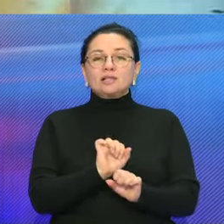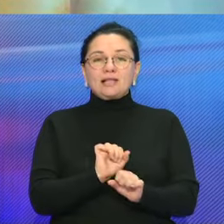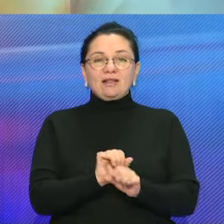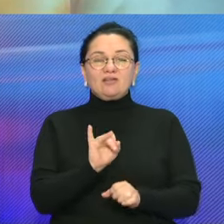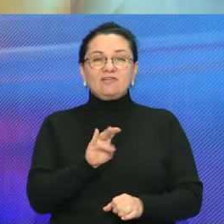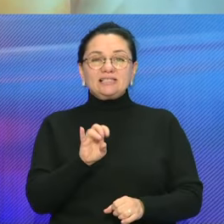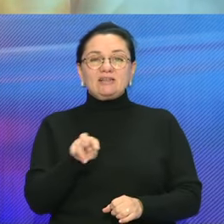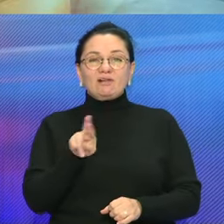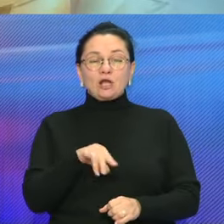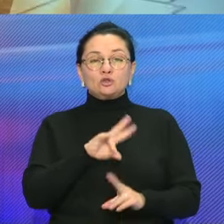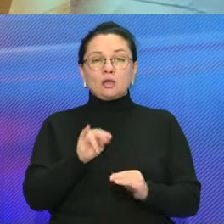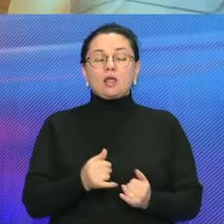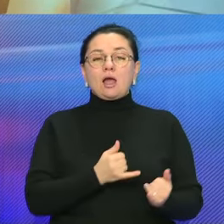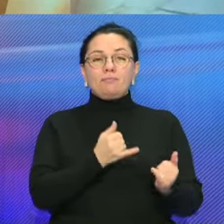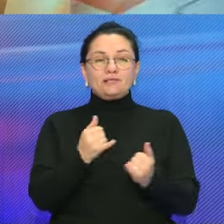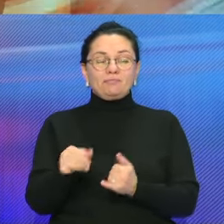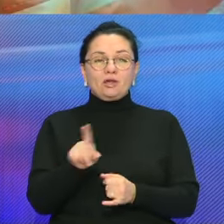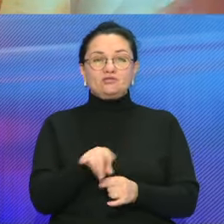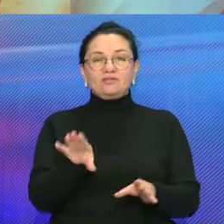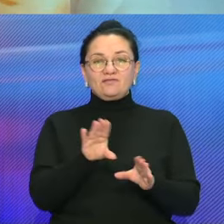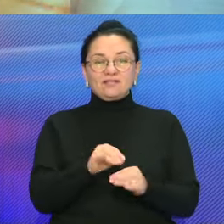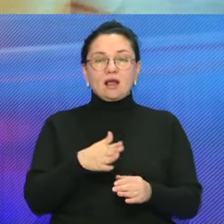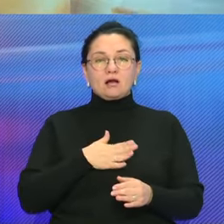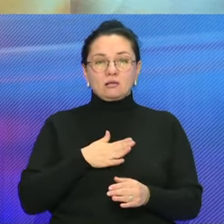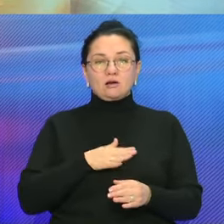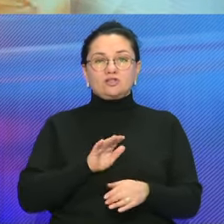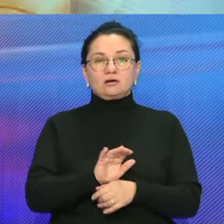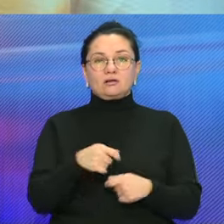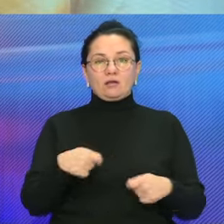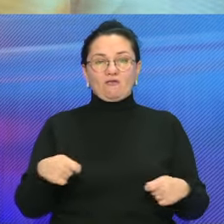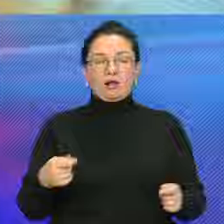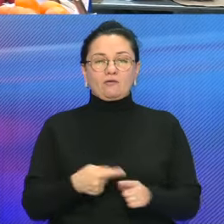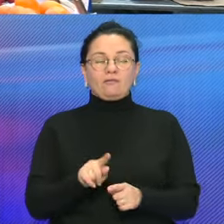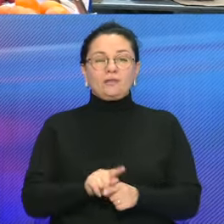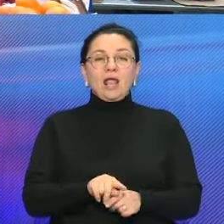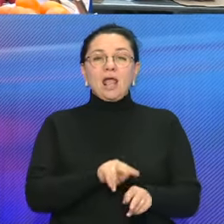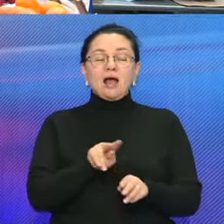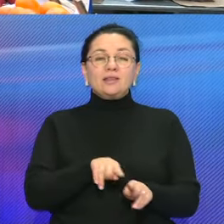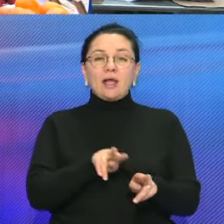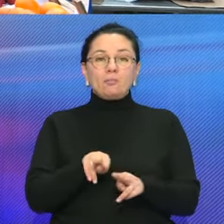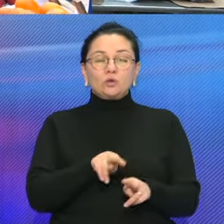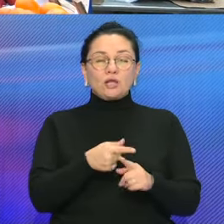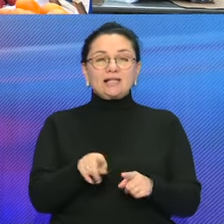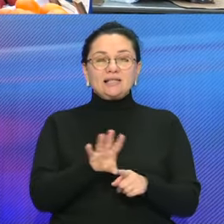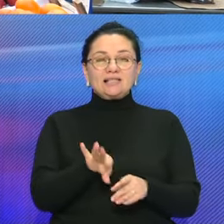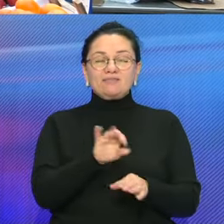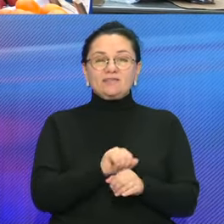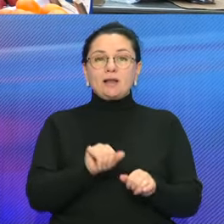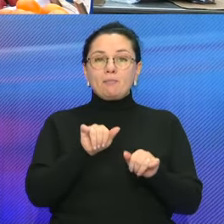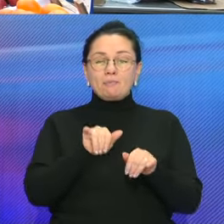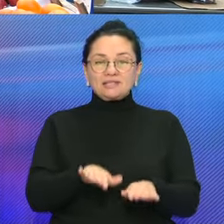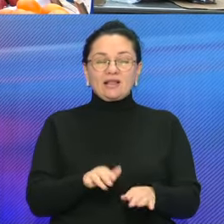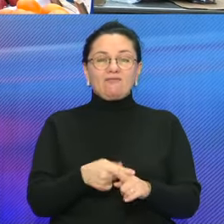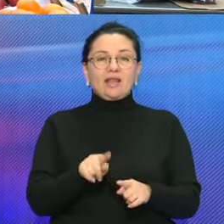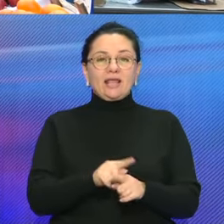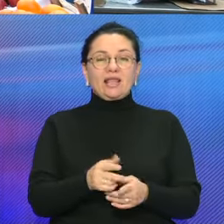і забяспечыць наяўнасць айчынных тавараў на паліцах магазінаў. Сачыць за выкананнем прынятай урадам пастановы,